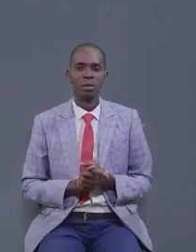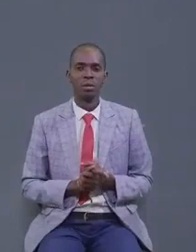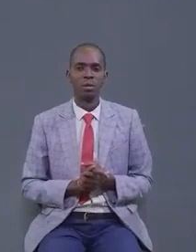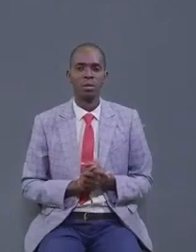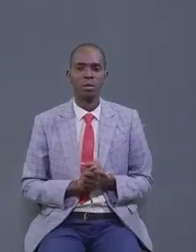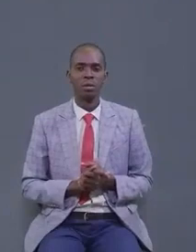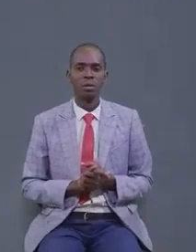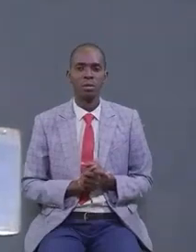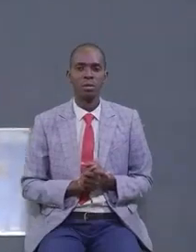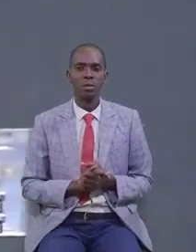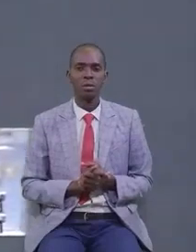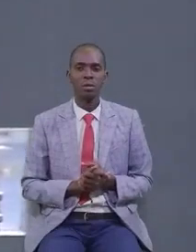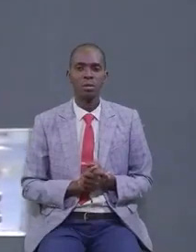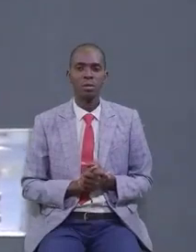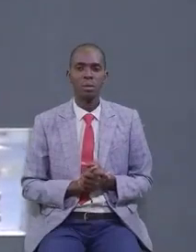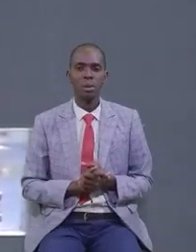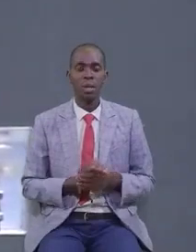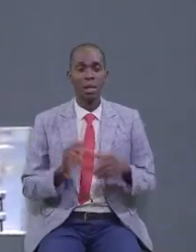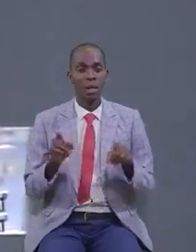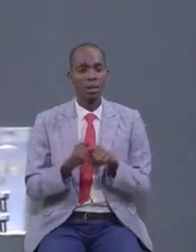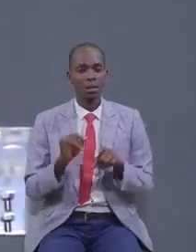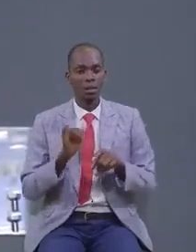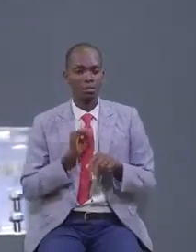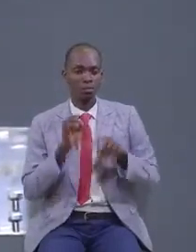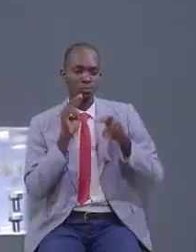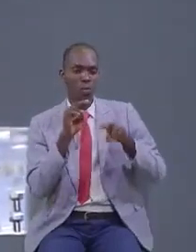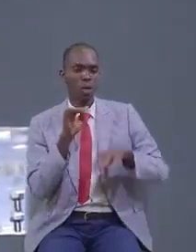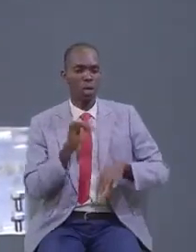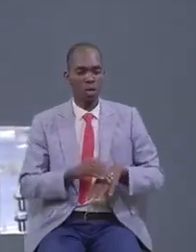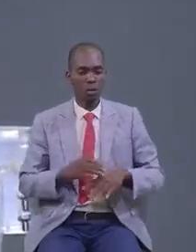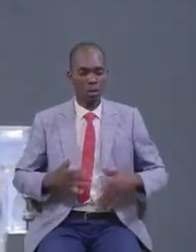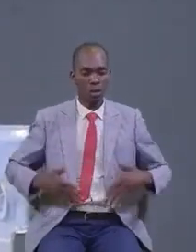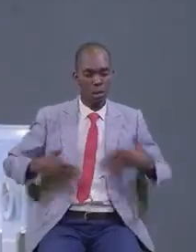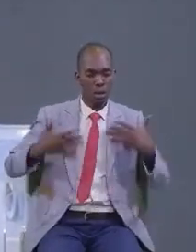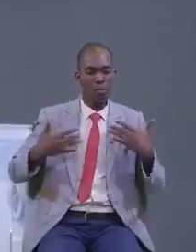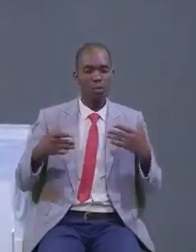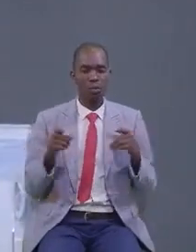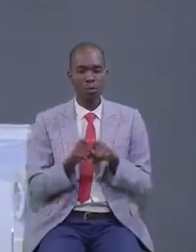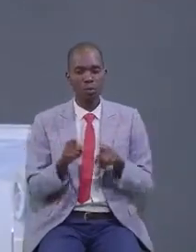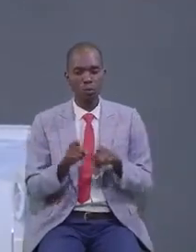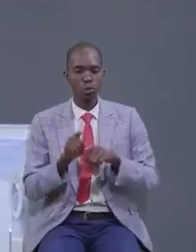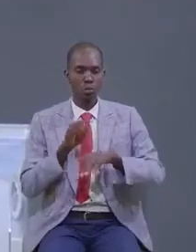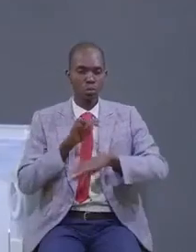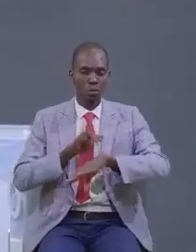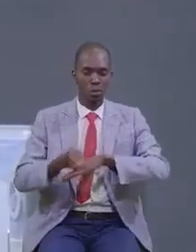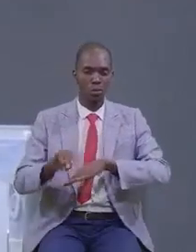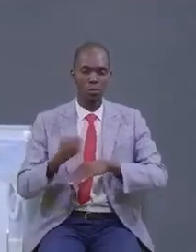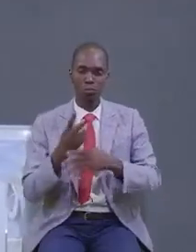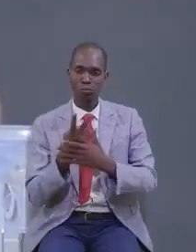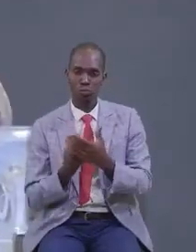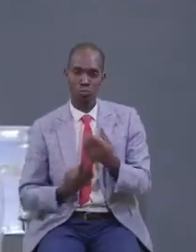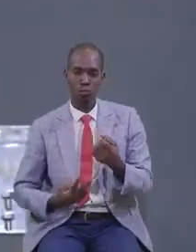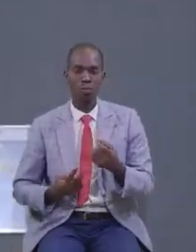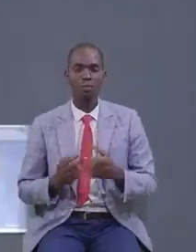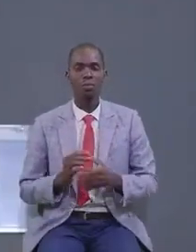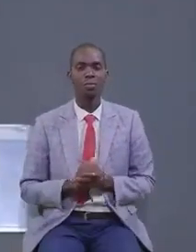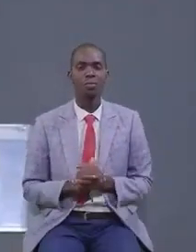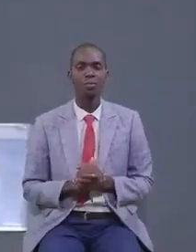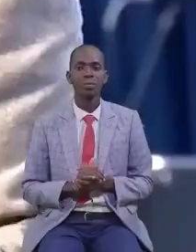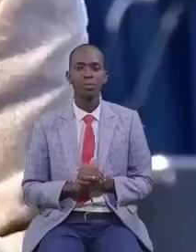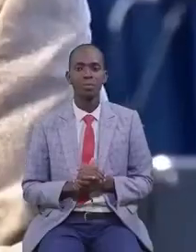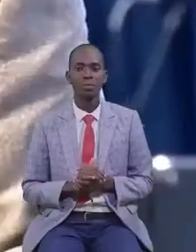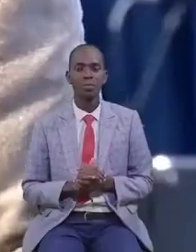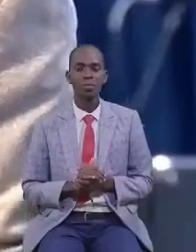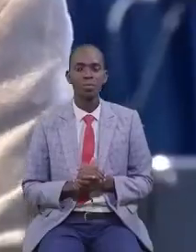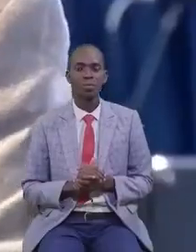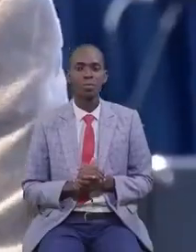ప్రాధాన్యతలను గమనించుకొని ఉండుట. As I look at life as well as ministry, నేను సేవనకు వైపున అలాగే జీవితానికి వైపున